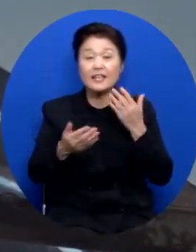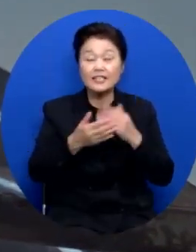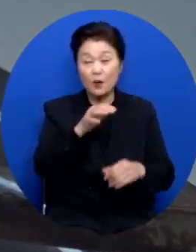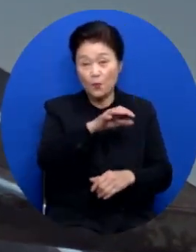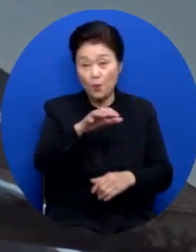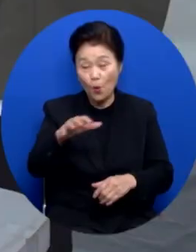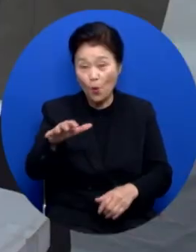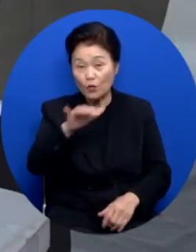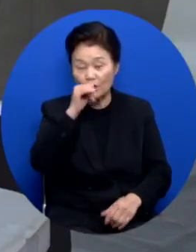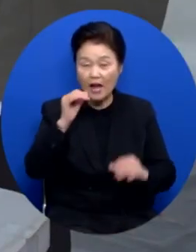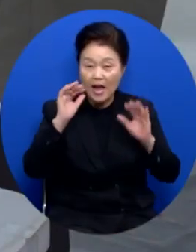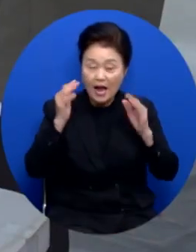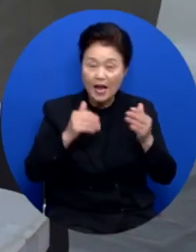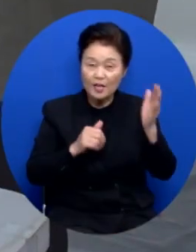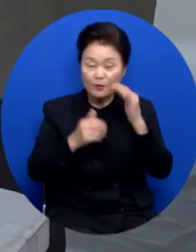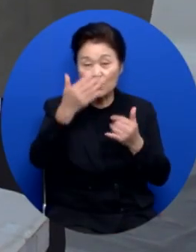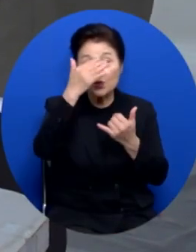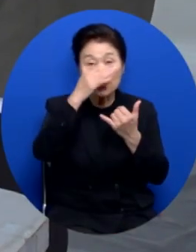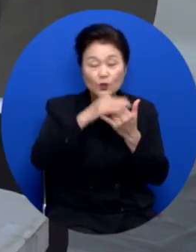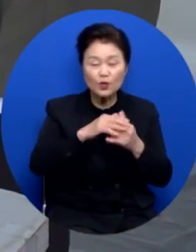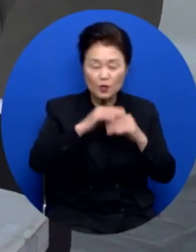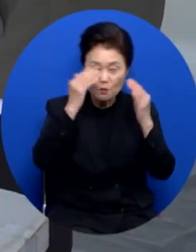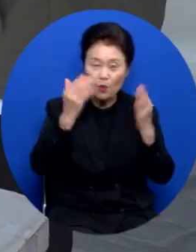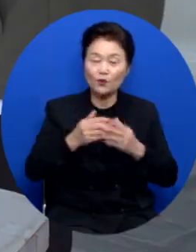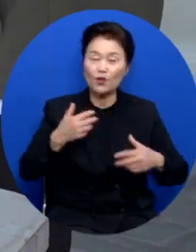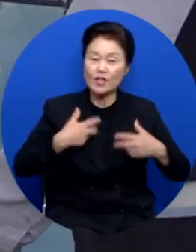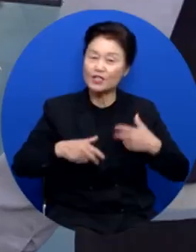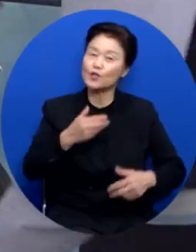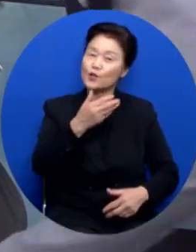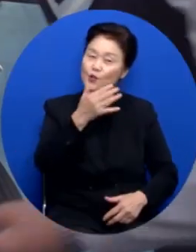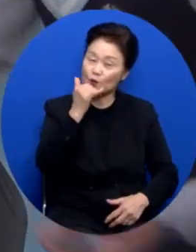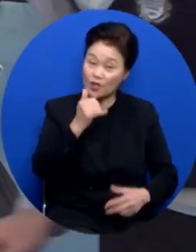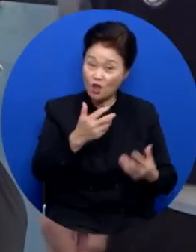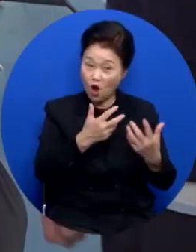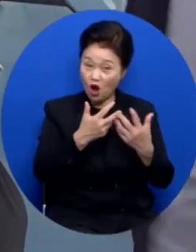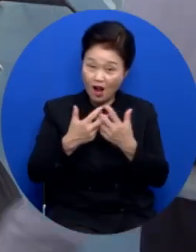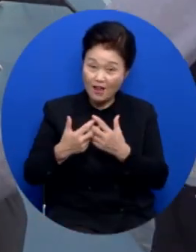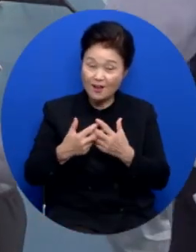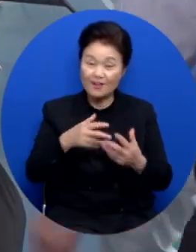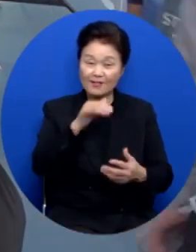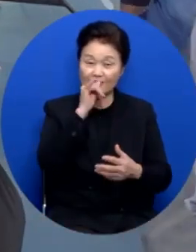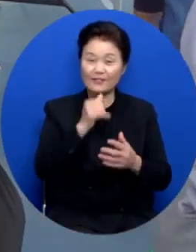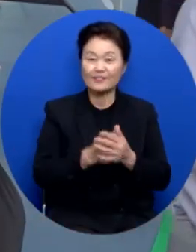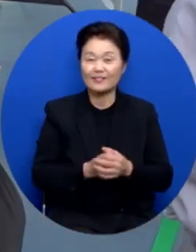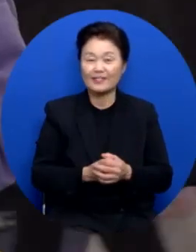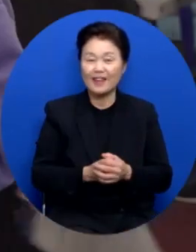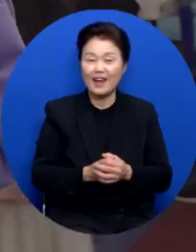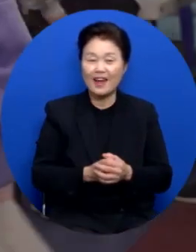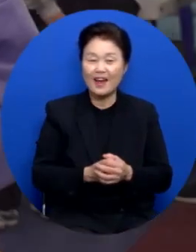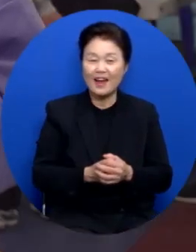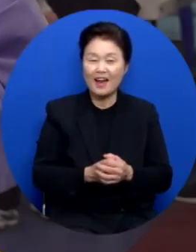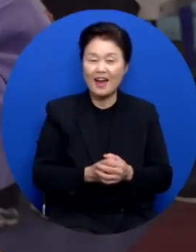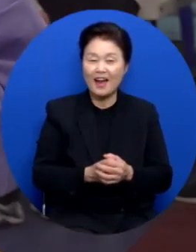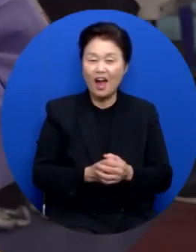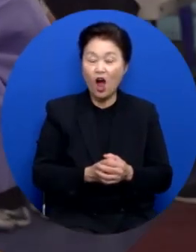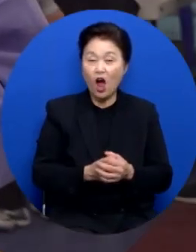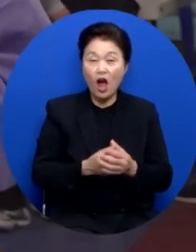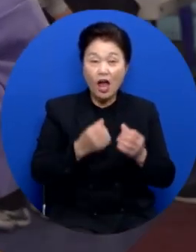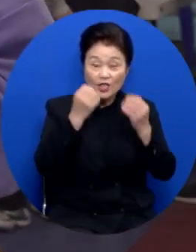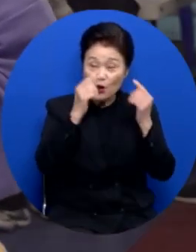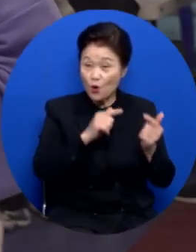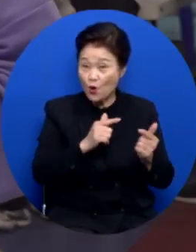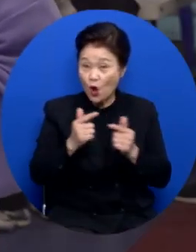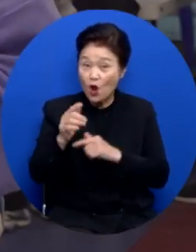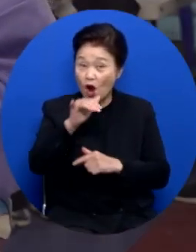어린 아이부터 청소년까지 다채로운 즐길거리가 가득했습니다. 새로운 게 더 들어와서 재밌고 전에